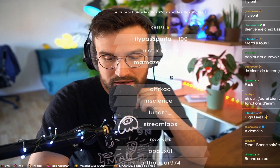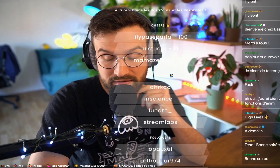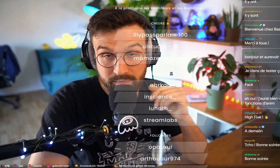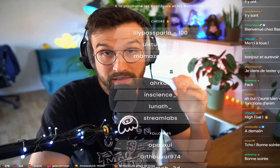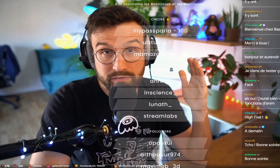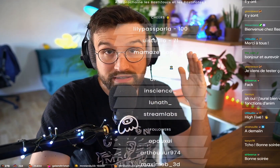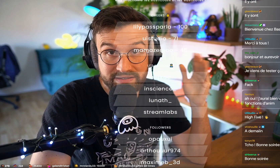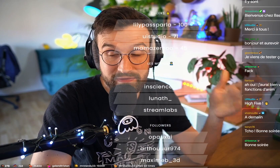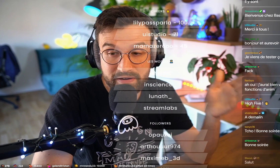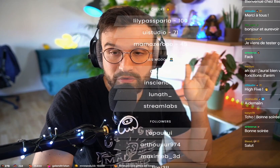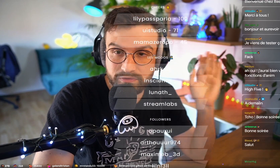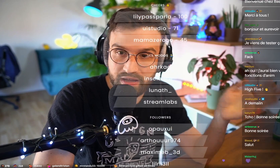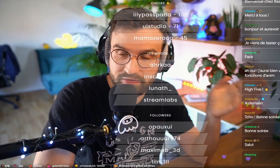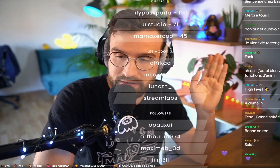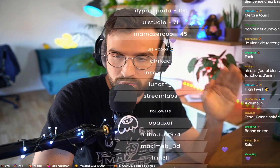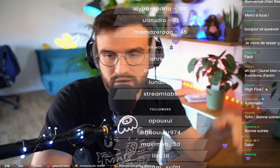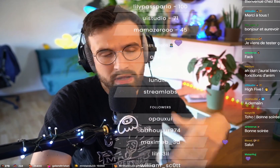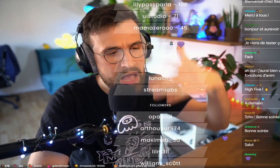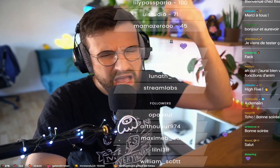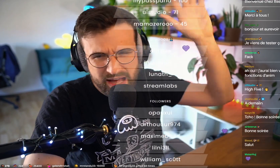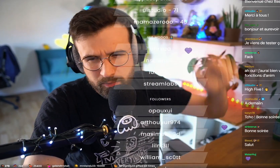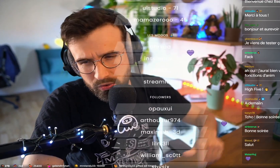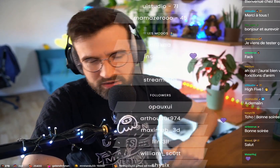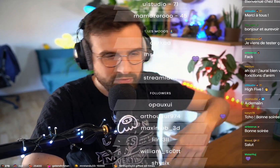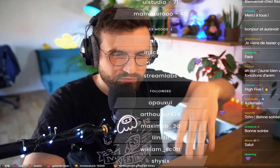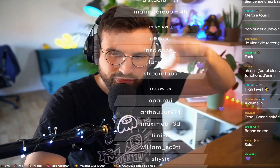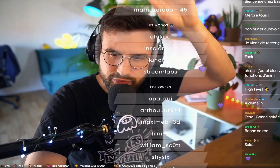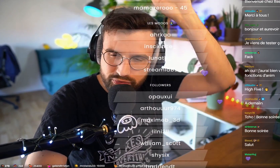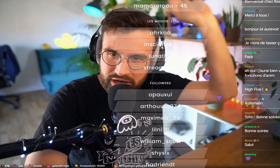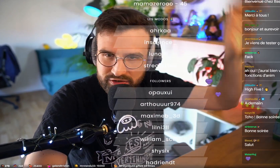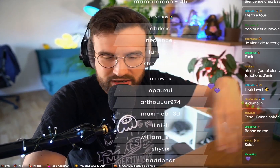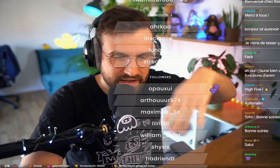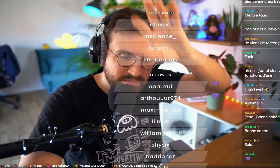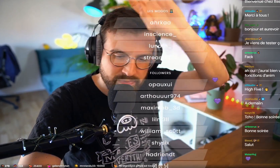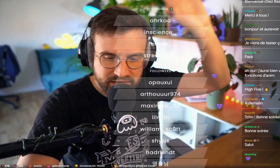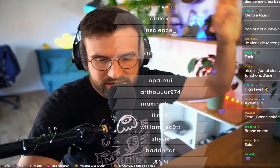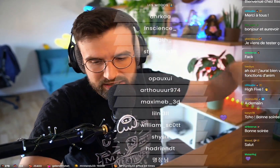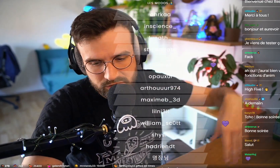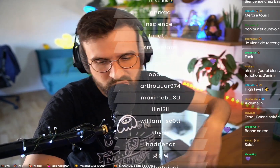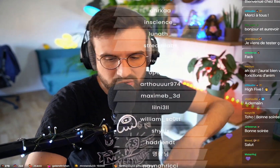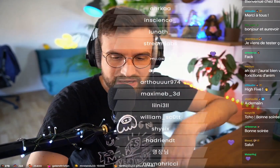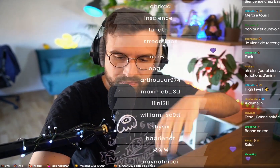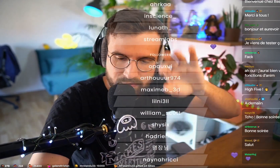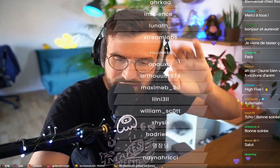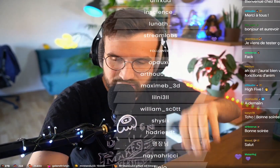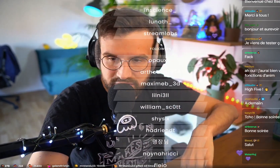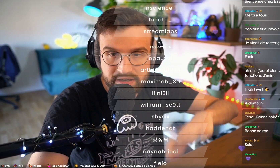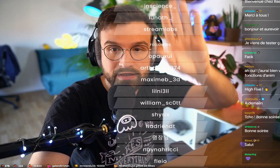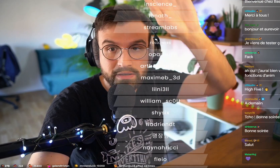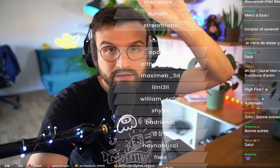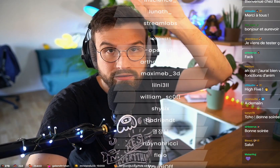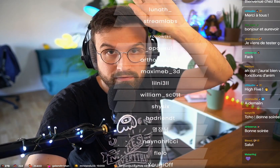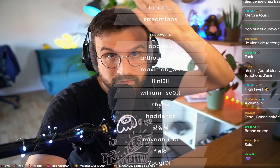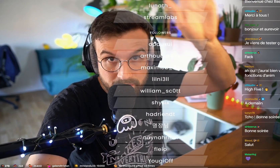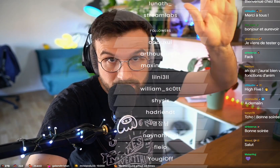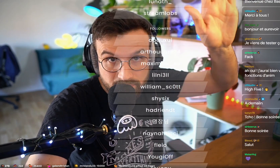avec vous. J'espère que vous avez kiffé le faire avec moi. Abonnez-vous, la chaîne replay, les trucs, les